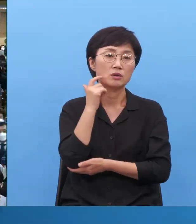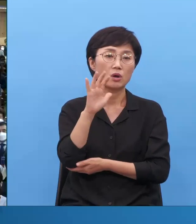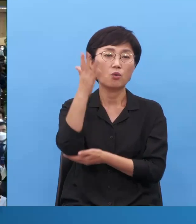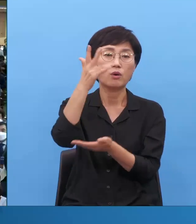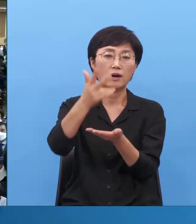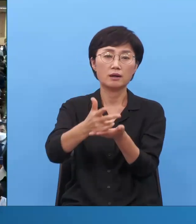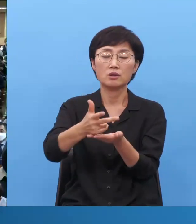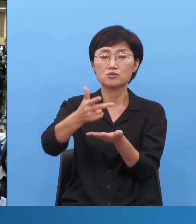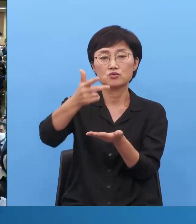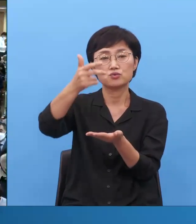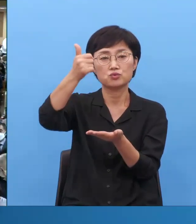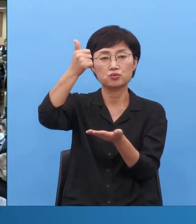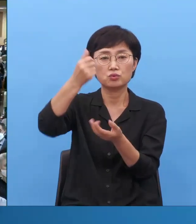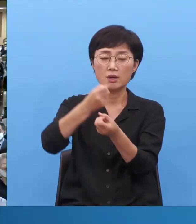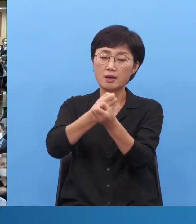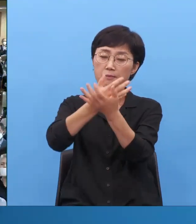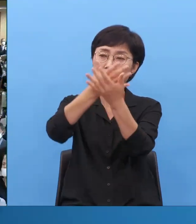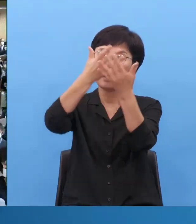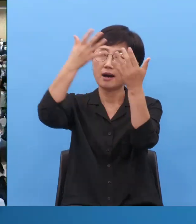영광의 주